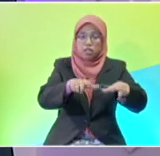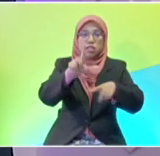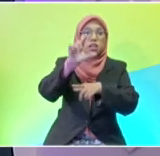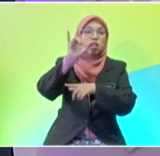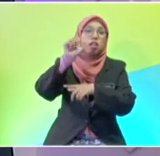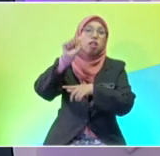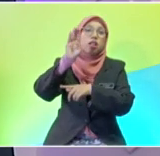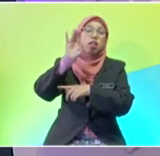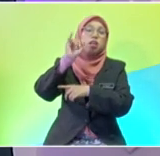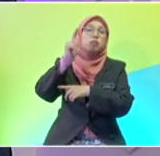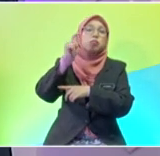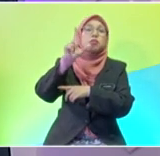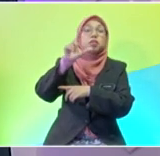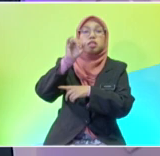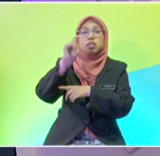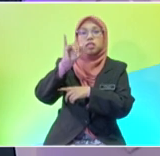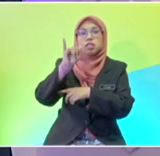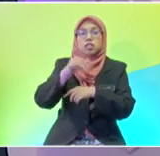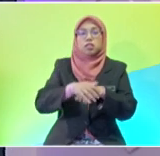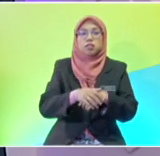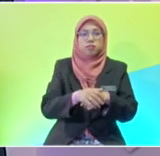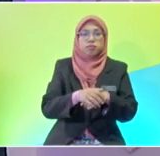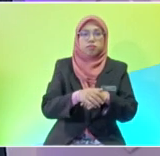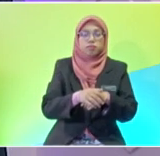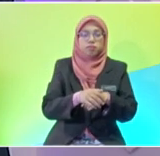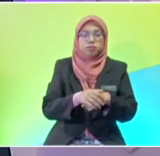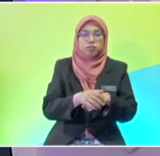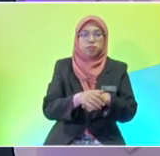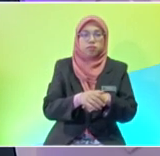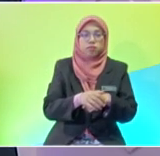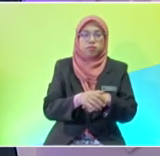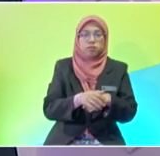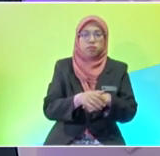dalam kumpulan belanja diletakkan dalam kumpulan MP3